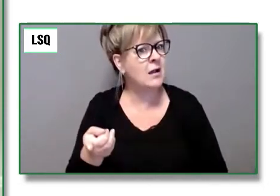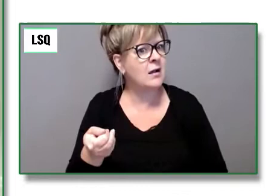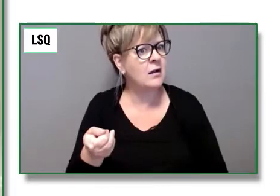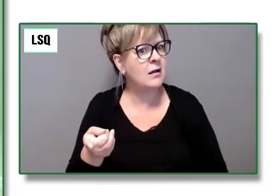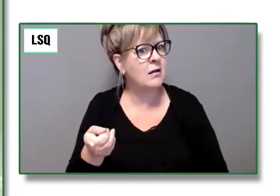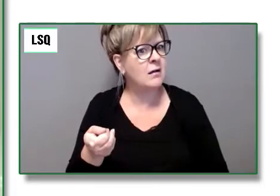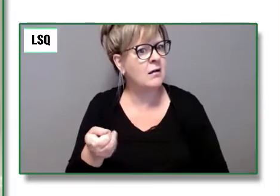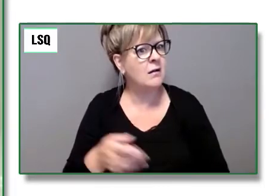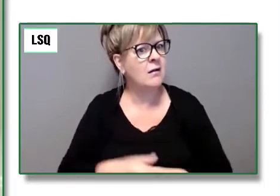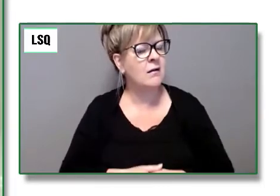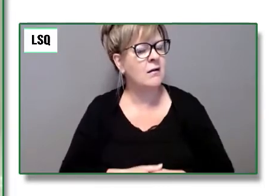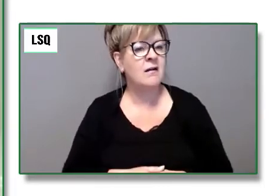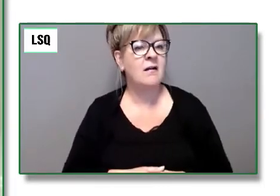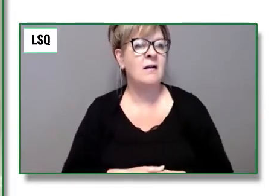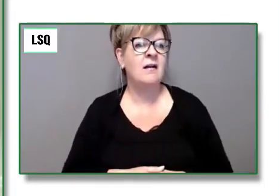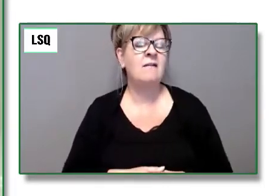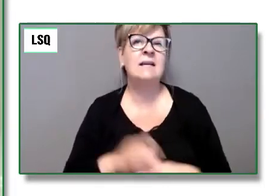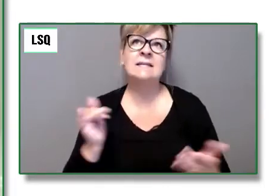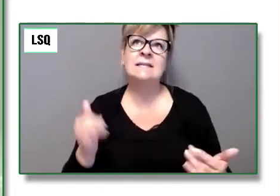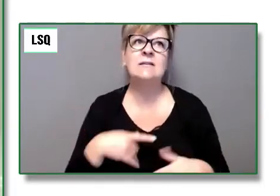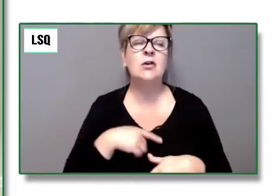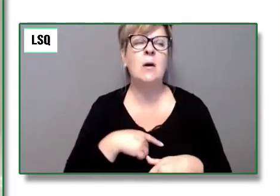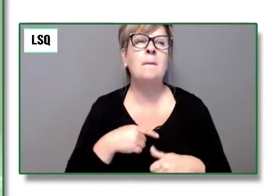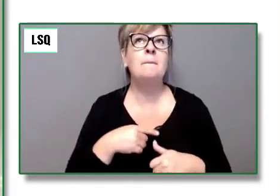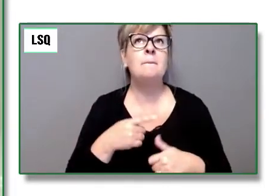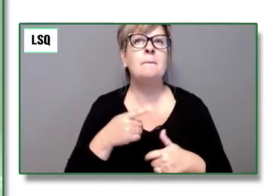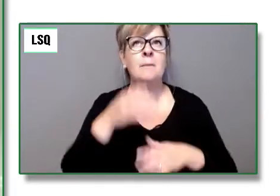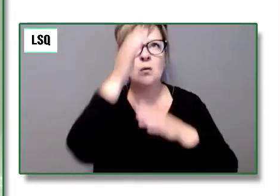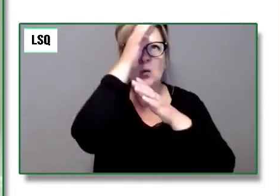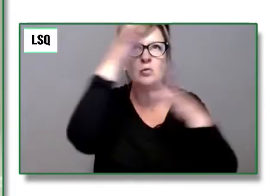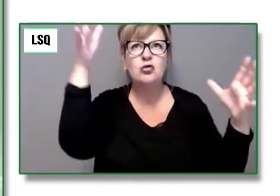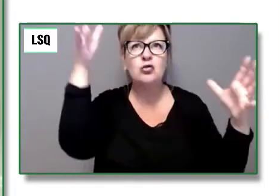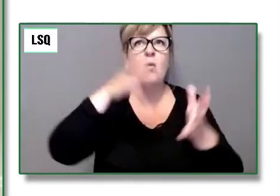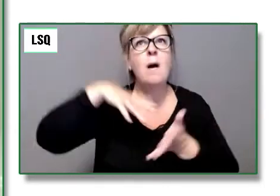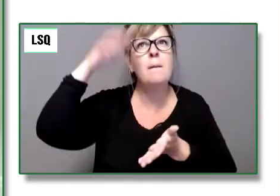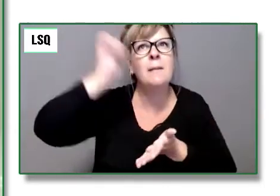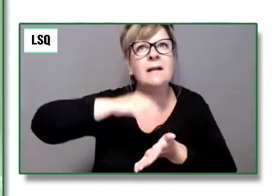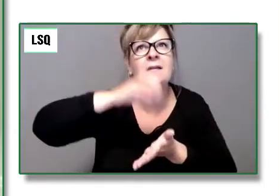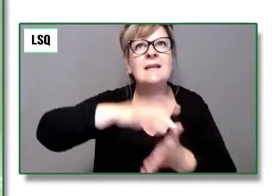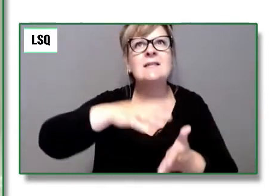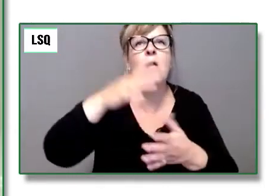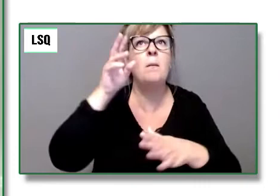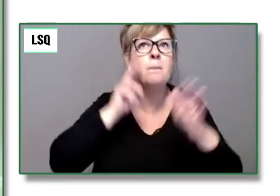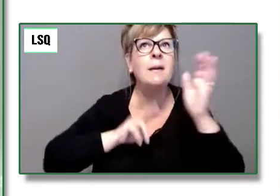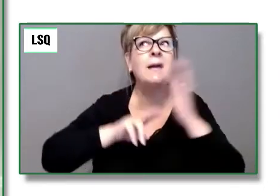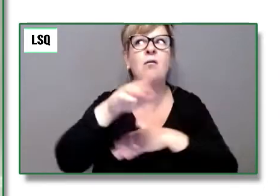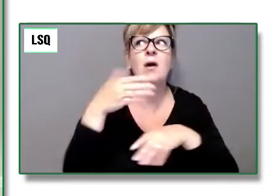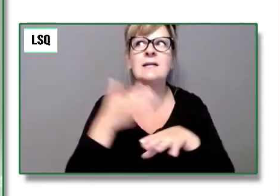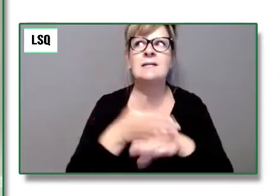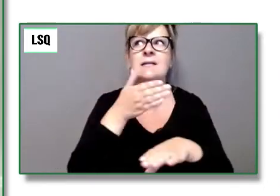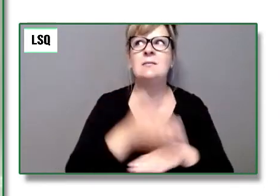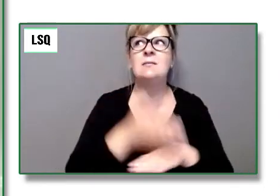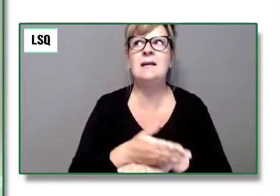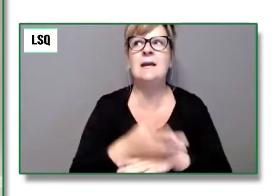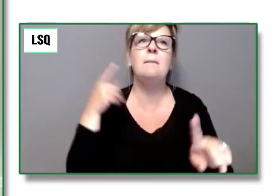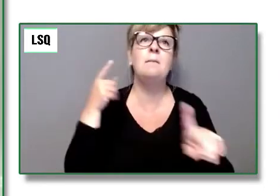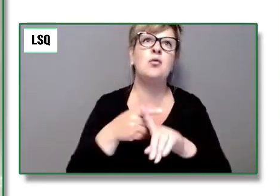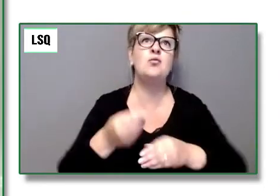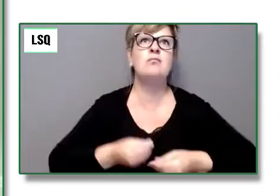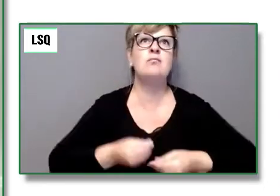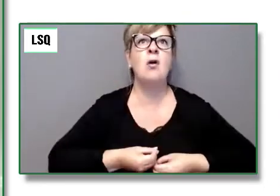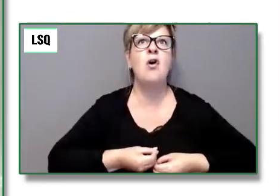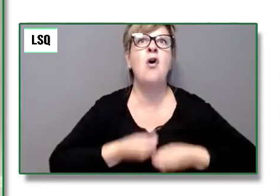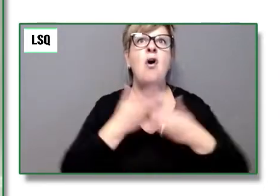offrir cette expérience où vous vous sentez simplement bien. Mais souvent, un des